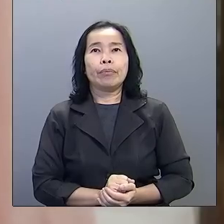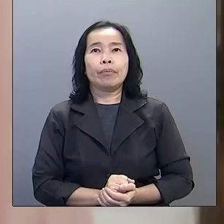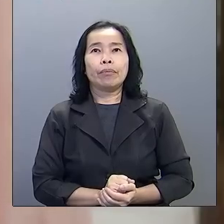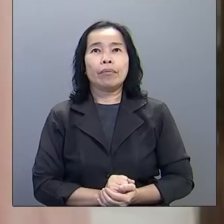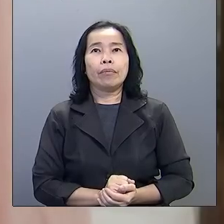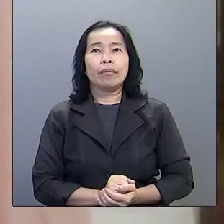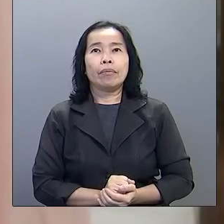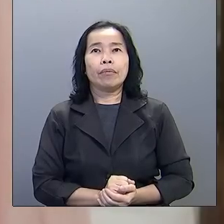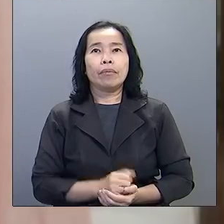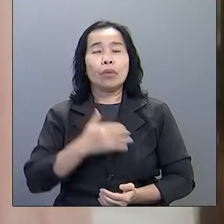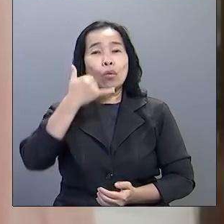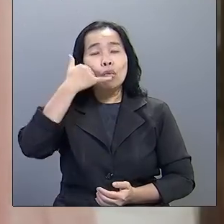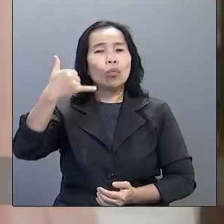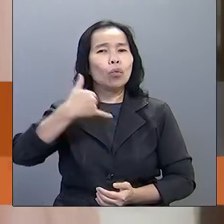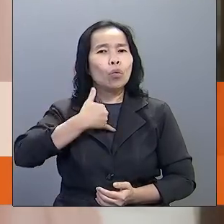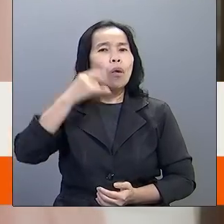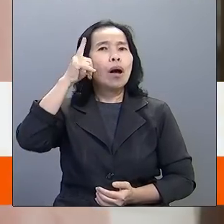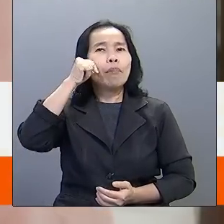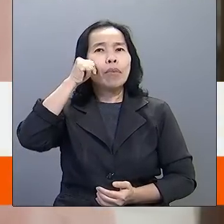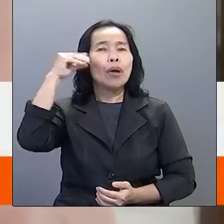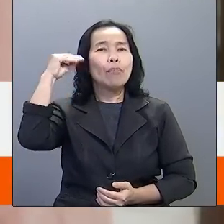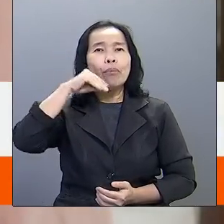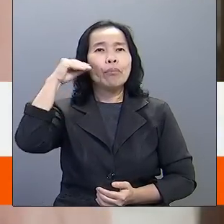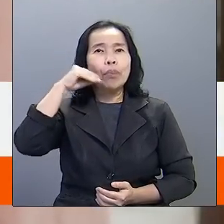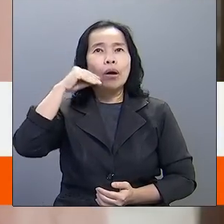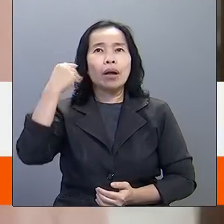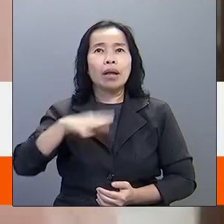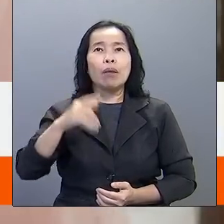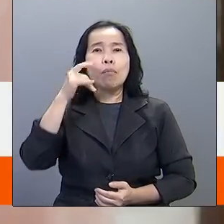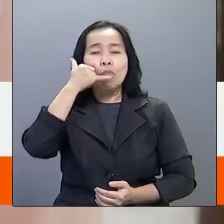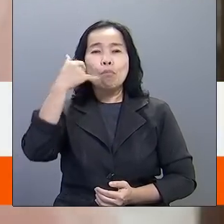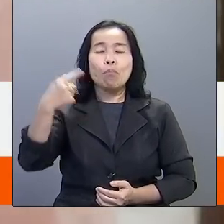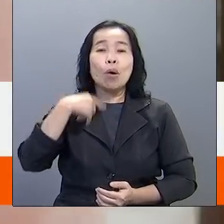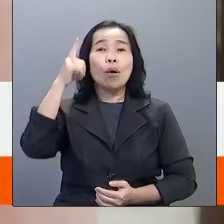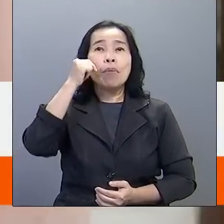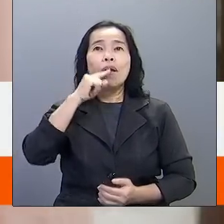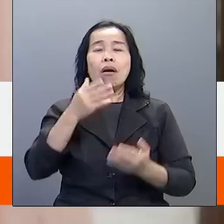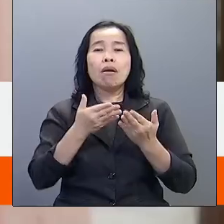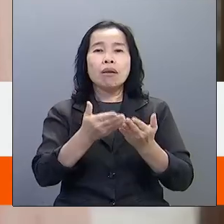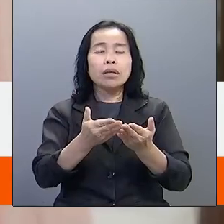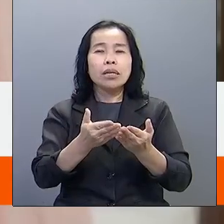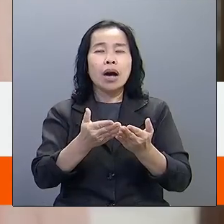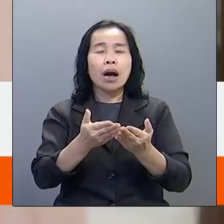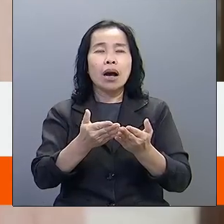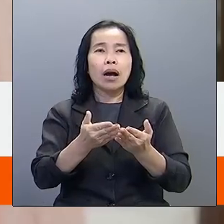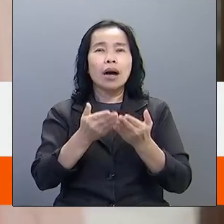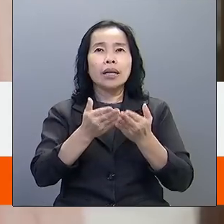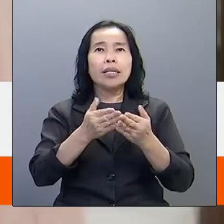ตื่นเช้ามาแม่ผมตื่นขึ้นมาเรือพังลงครัวลงไปพังผม